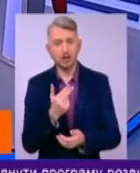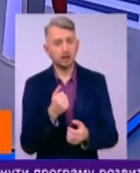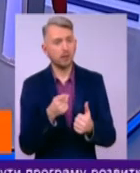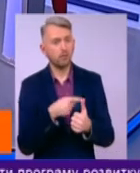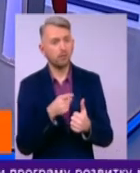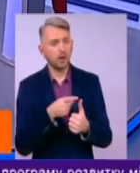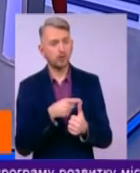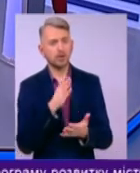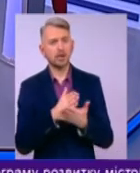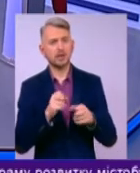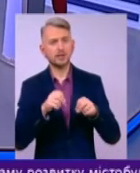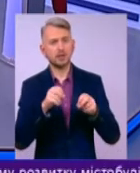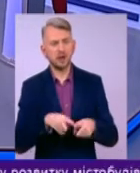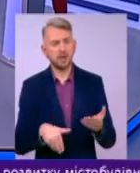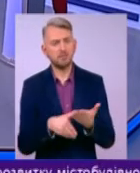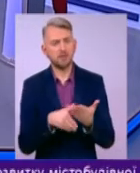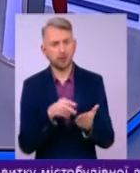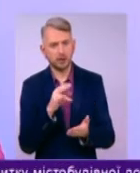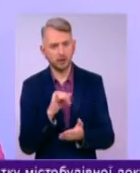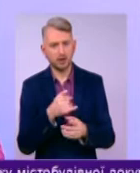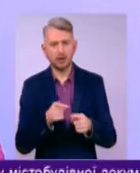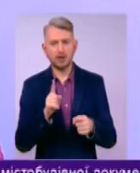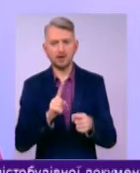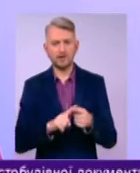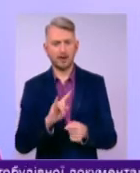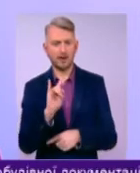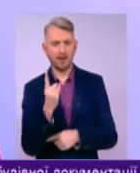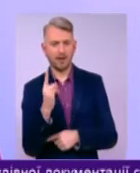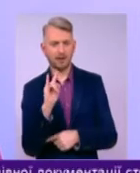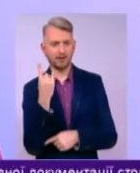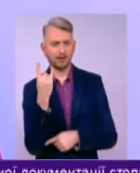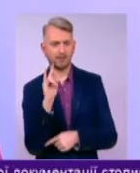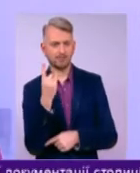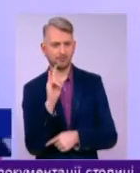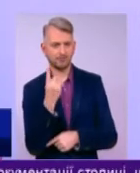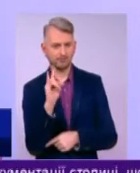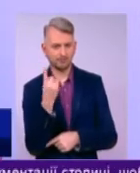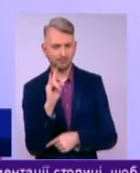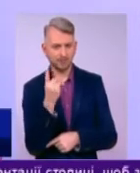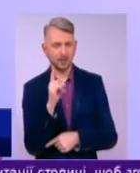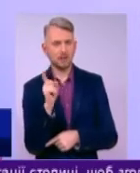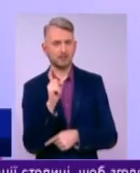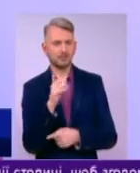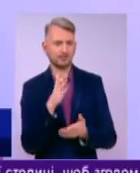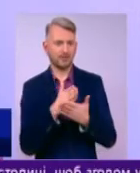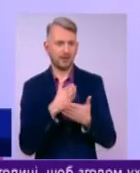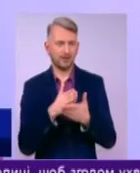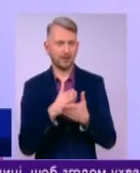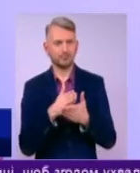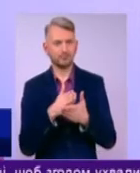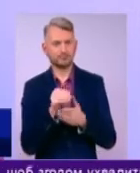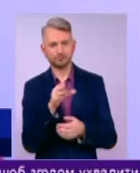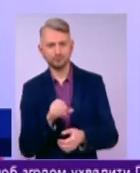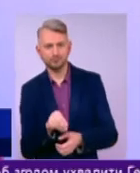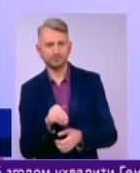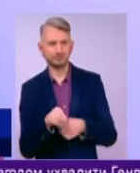По-перше, є спеціальні методики. Це ляльки з анатомічними ознаками статевими. І якщо дитина, якщо